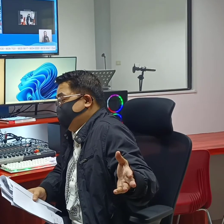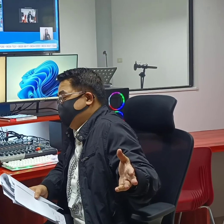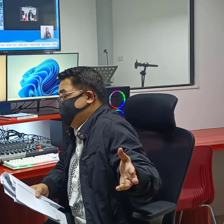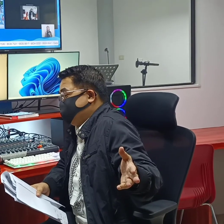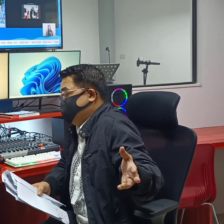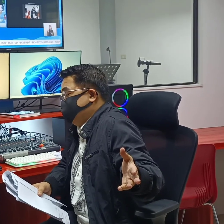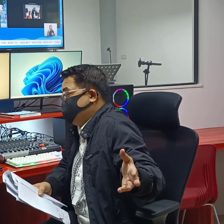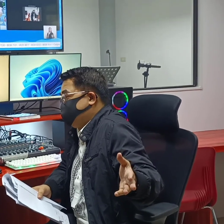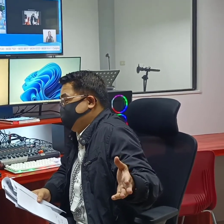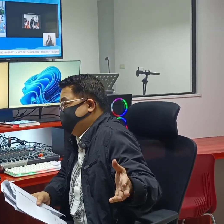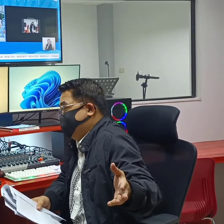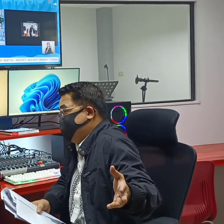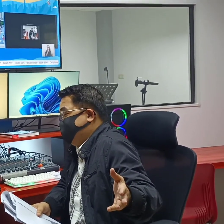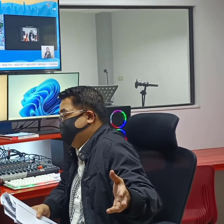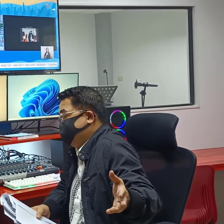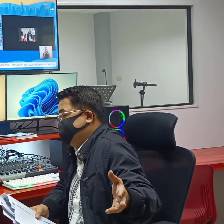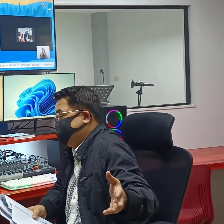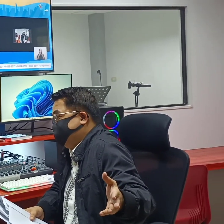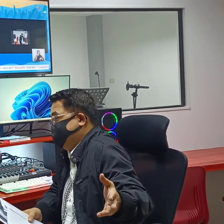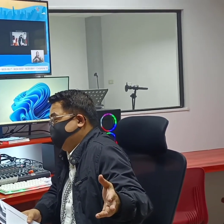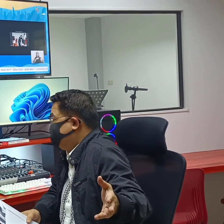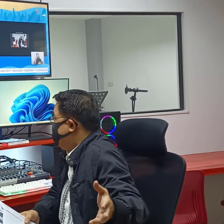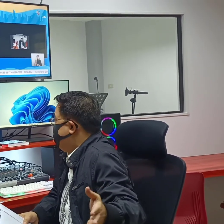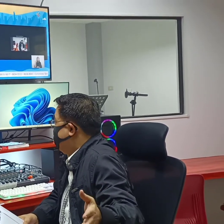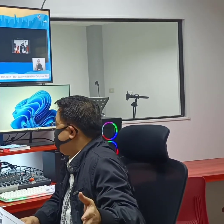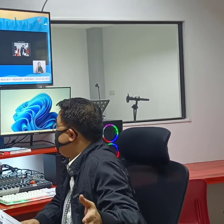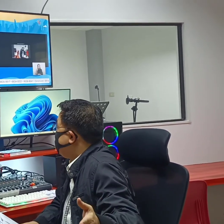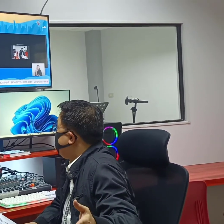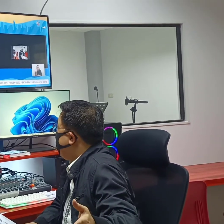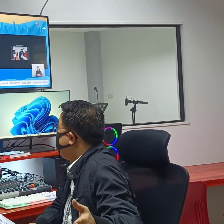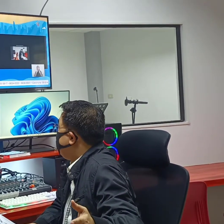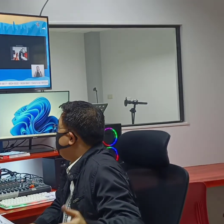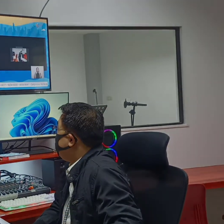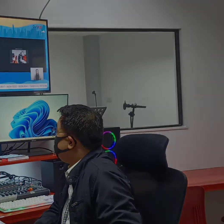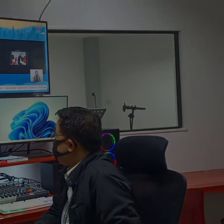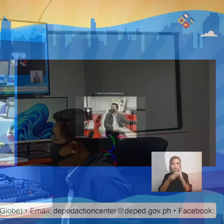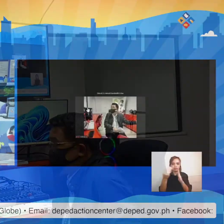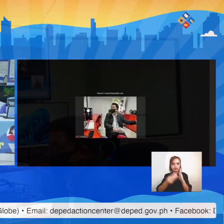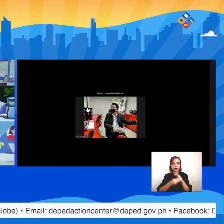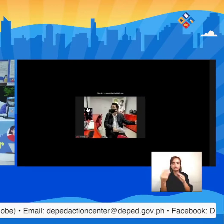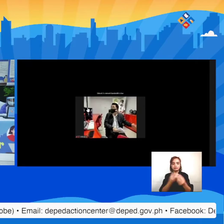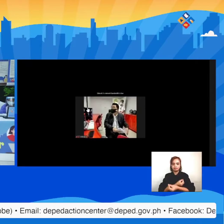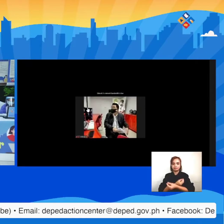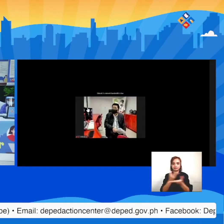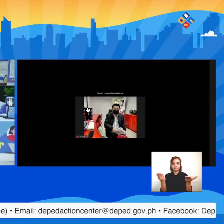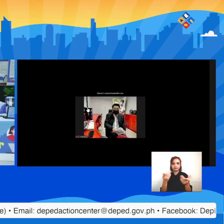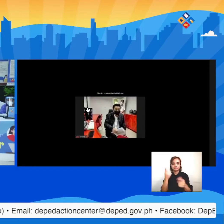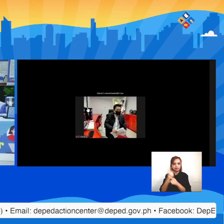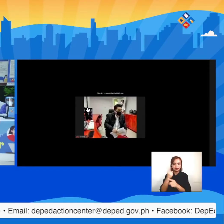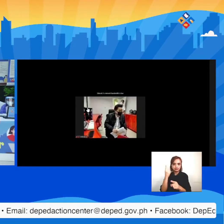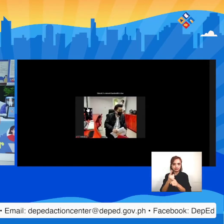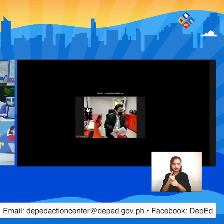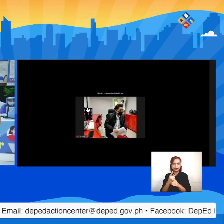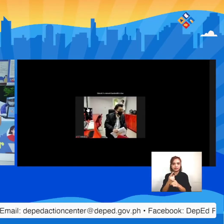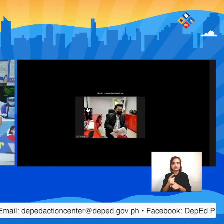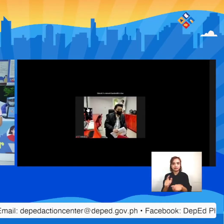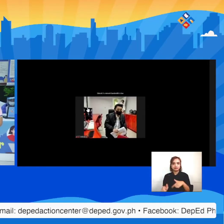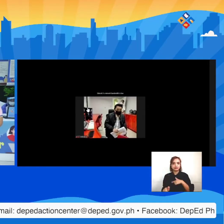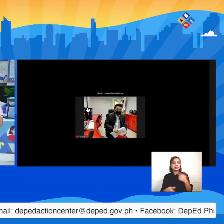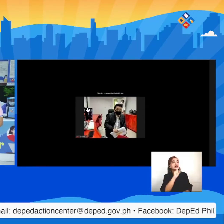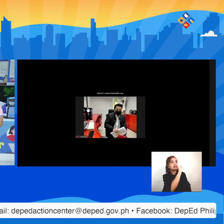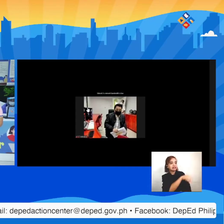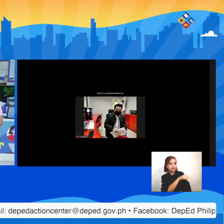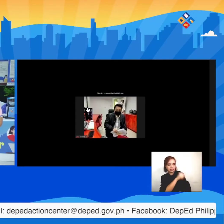mga actual modules na pinapamahagi kanina. Hindi po ba, Teacher Pam? Yes, ayun. Maraming salamat